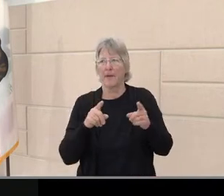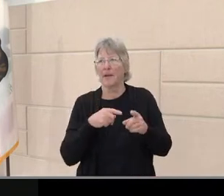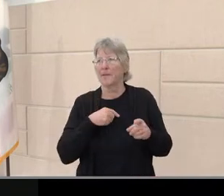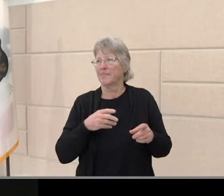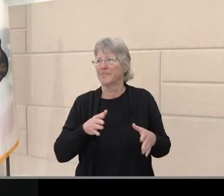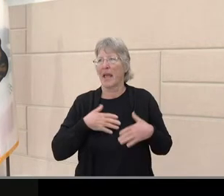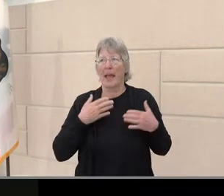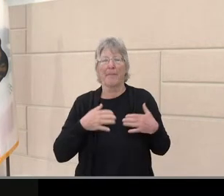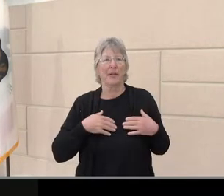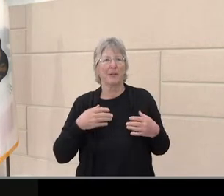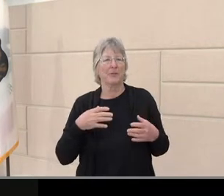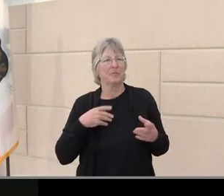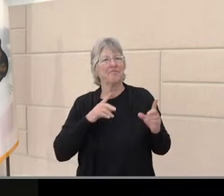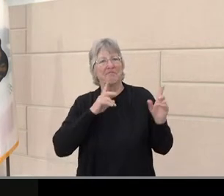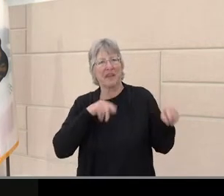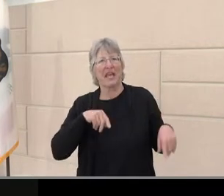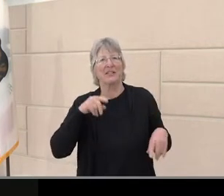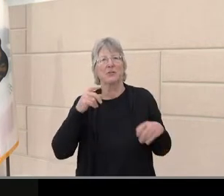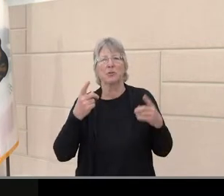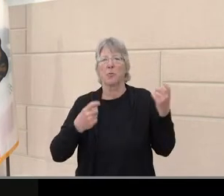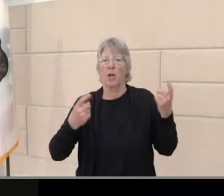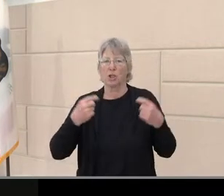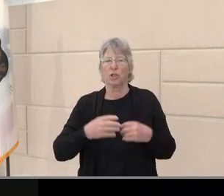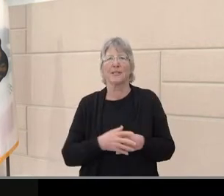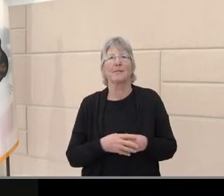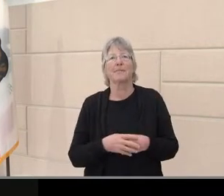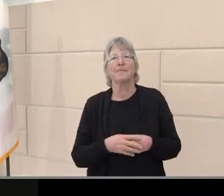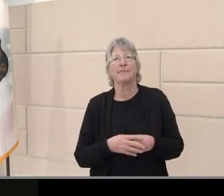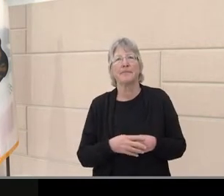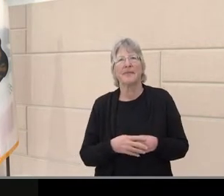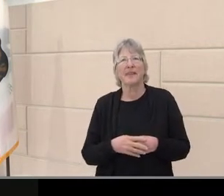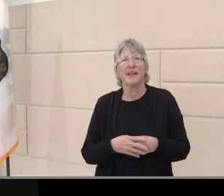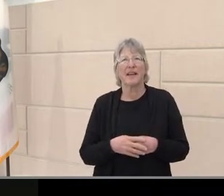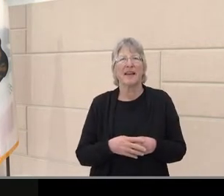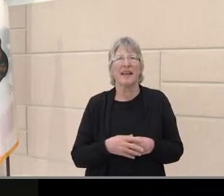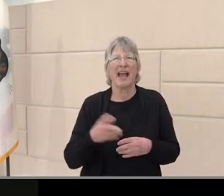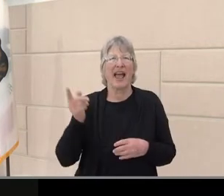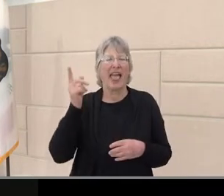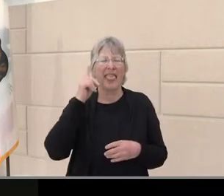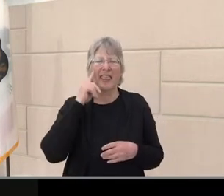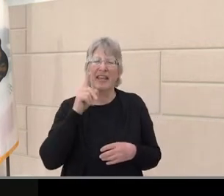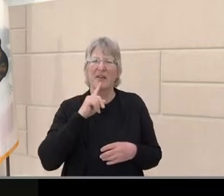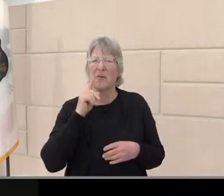បើសិនជាមានសំណួរបើចង់សួរខ្ញុំសូមសួរមកចាស់ខ្ញុំសប្បាយចិត្តនឹងឆ្លើយ